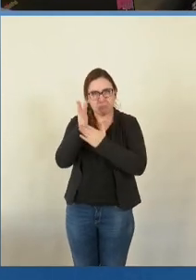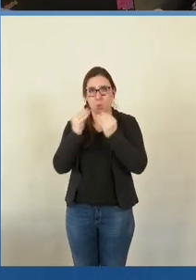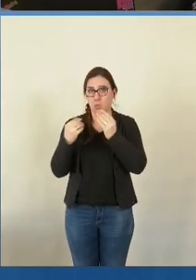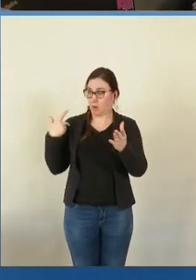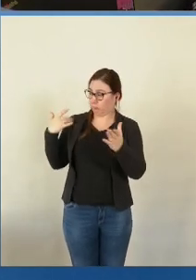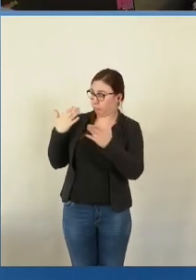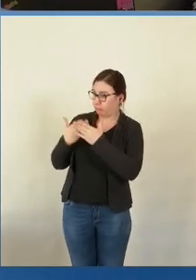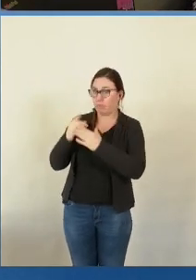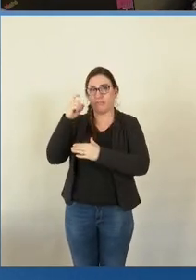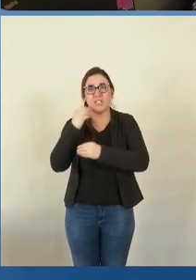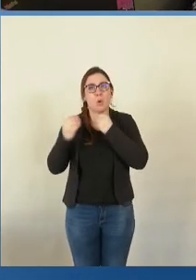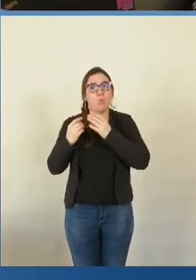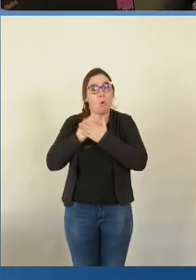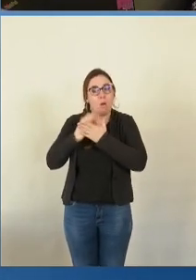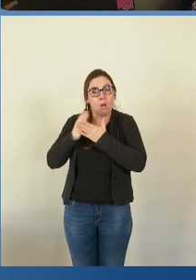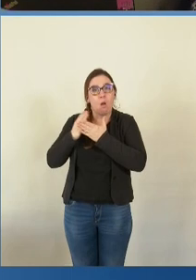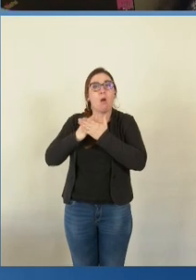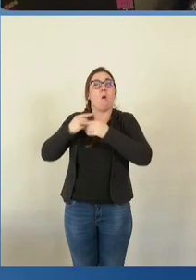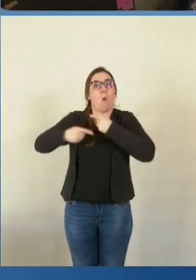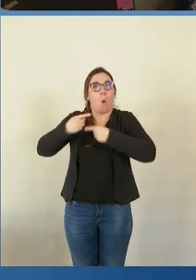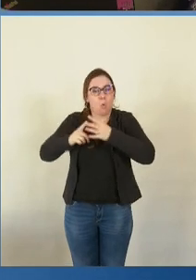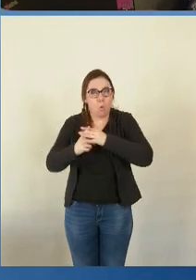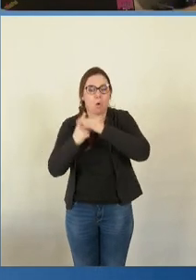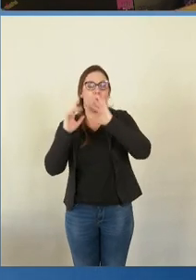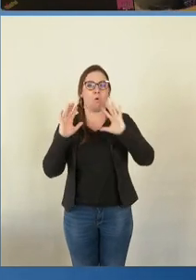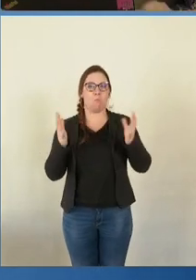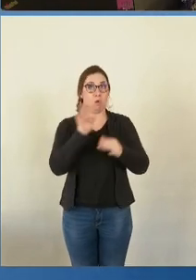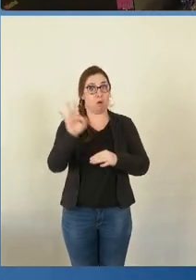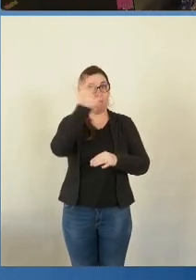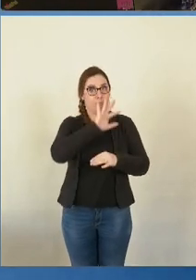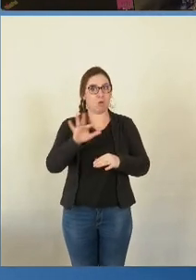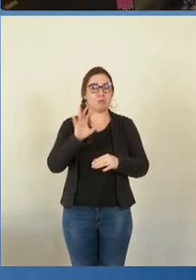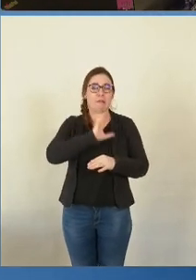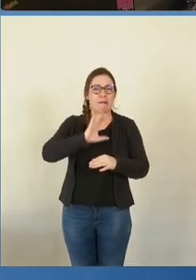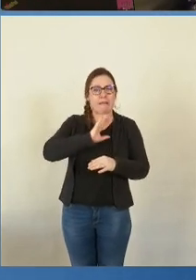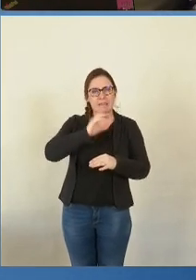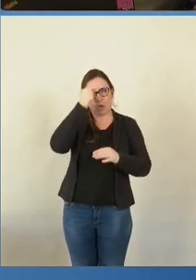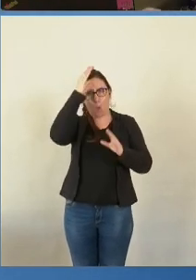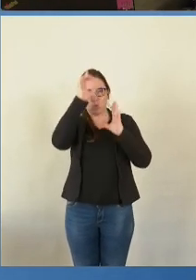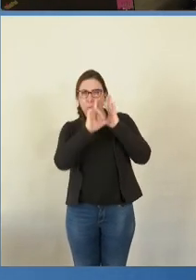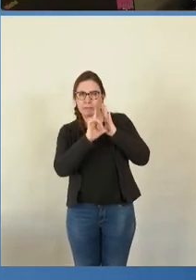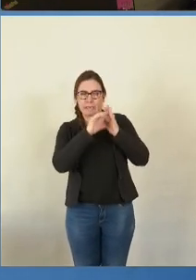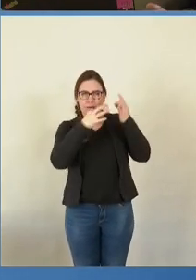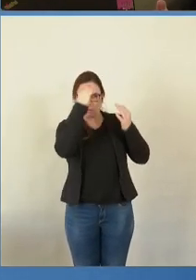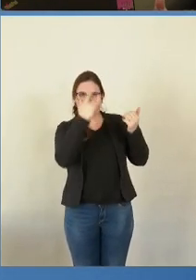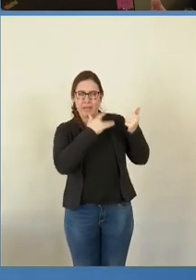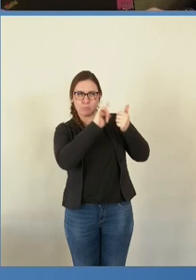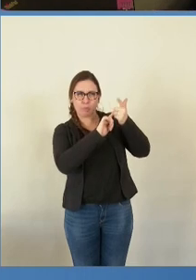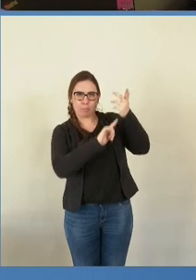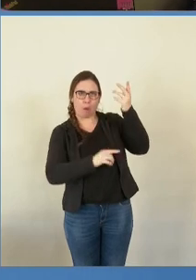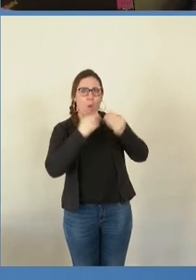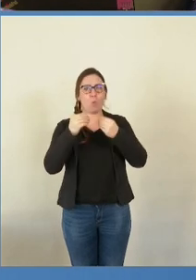lancées ou en gestation en France de tester quelques premières hypothèses juridiques et administrative ou pour le dire